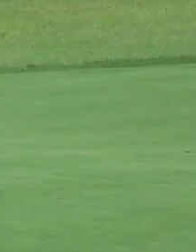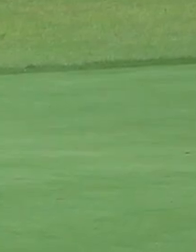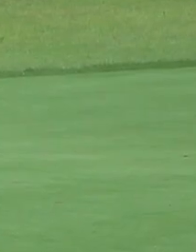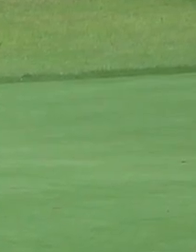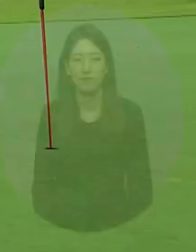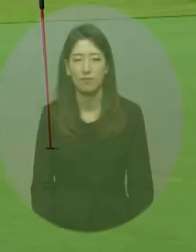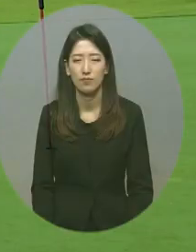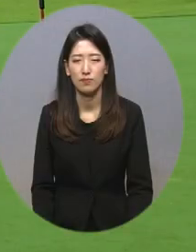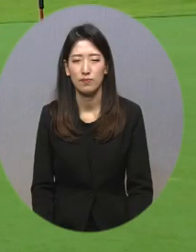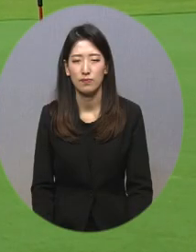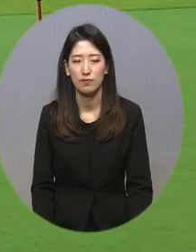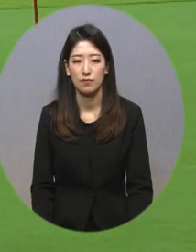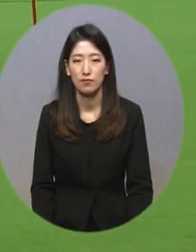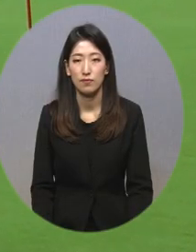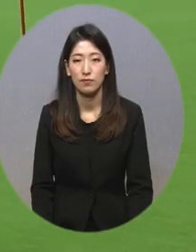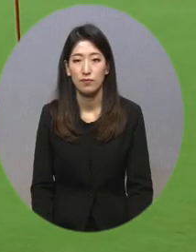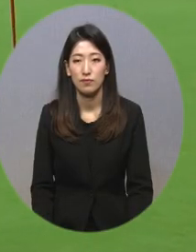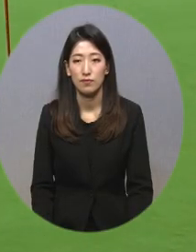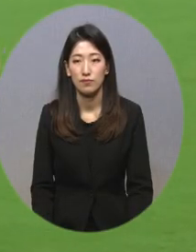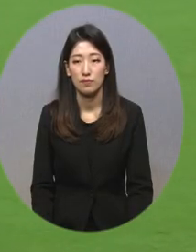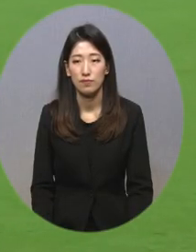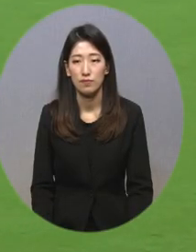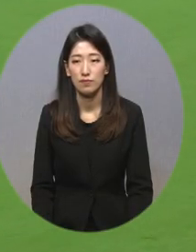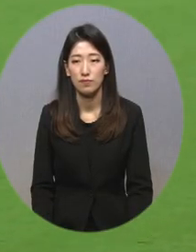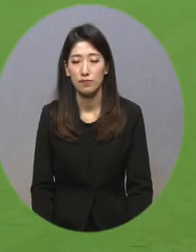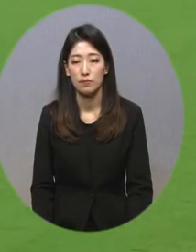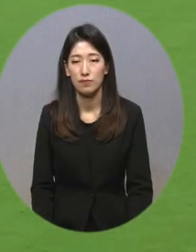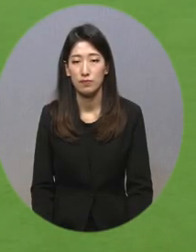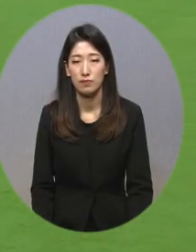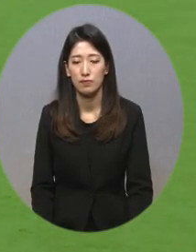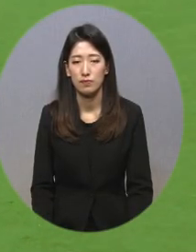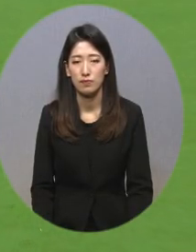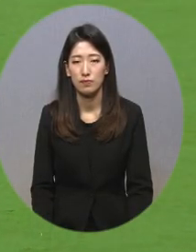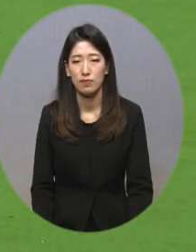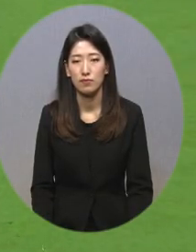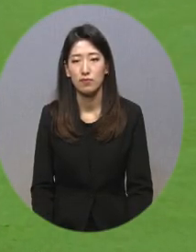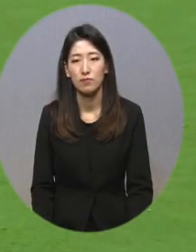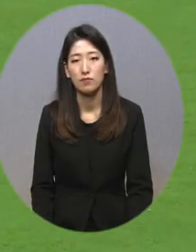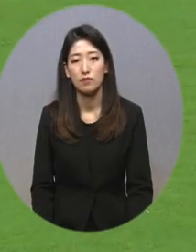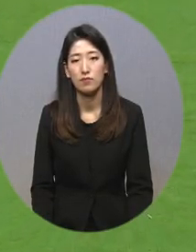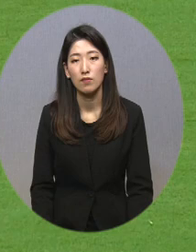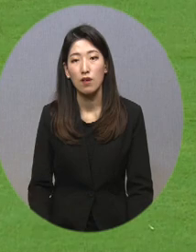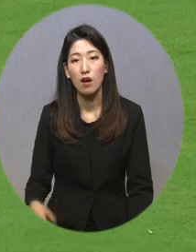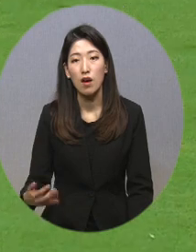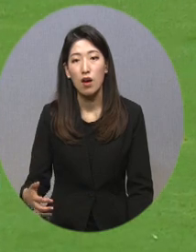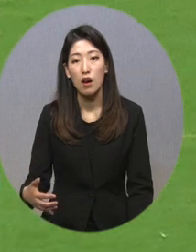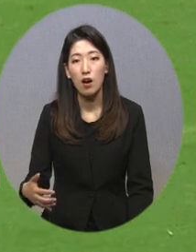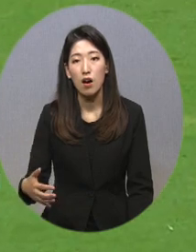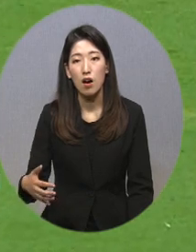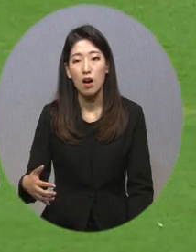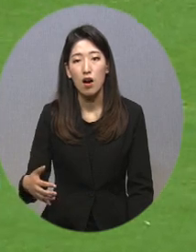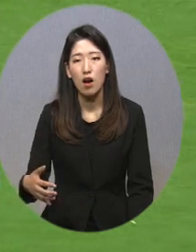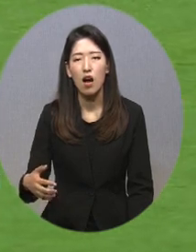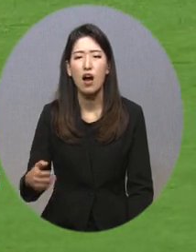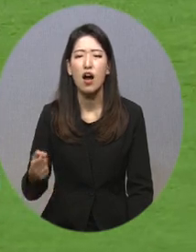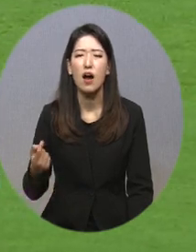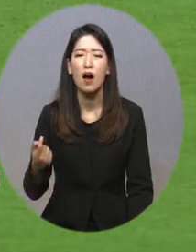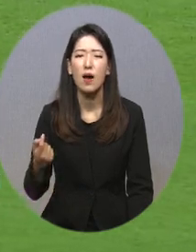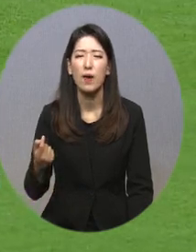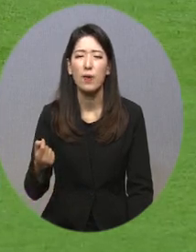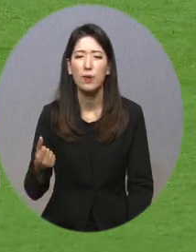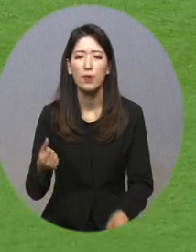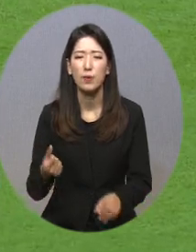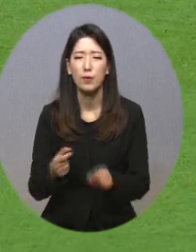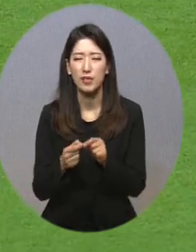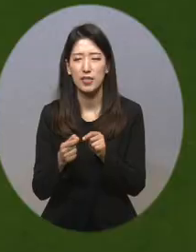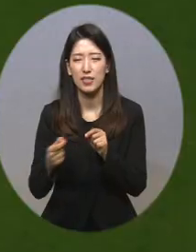언니 롱팟. 와. 두둥. 와. 두둥. 길다. 아.